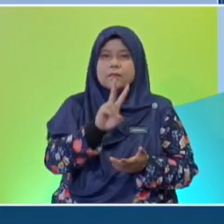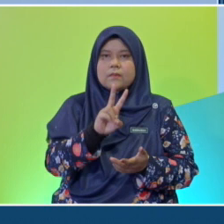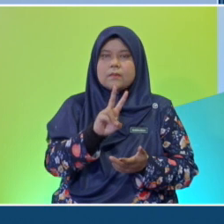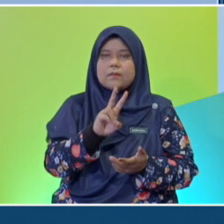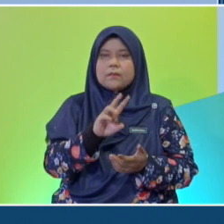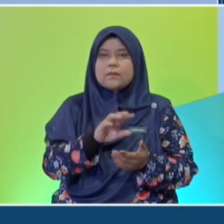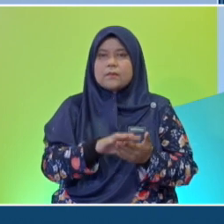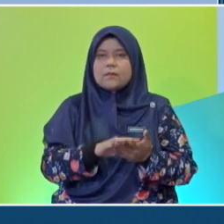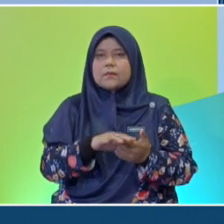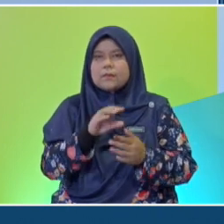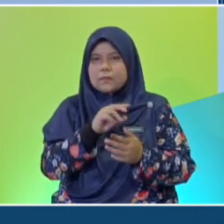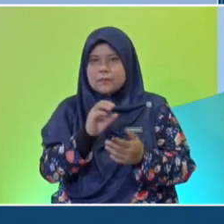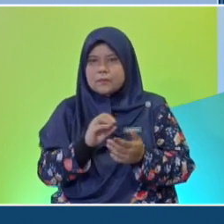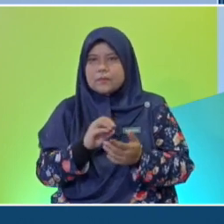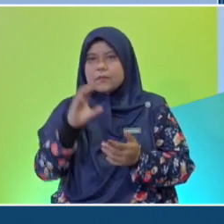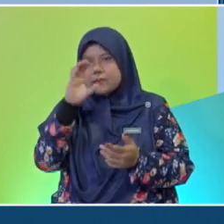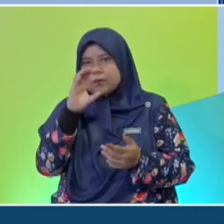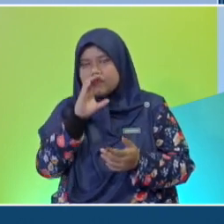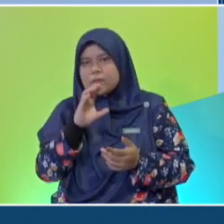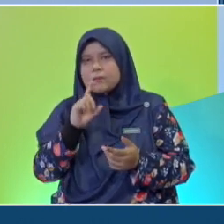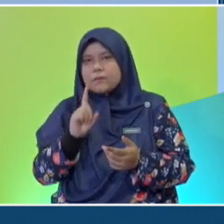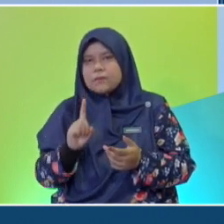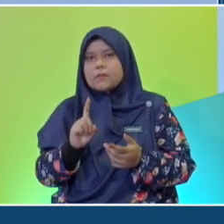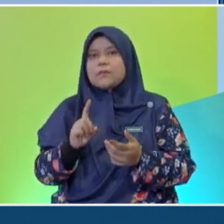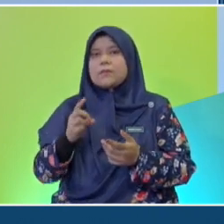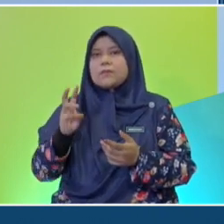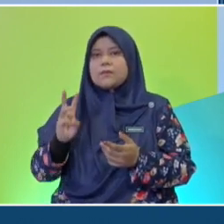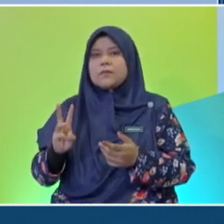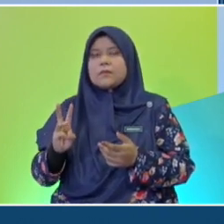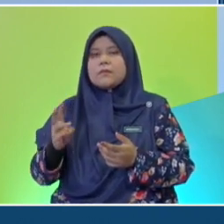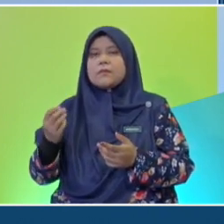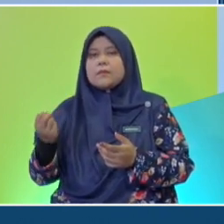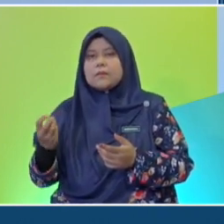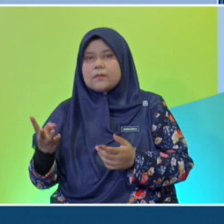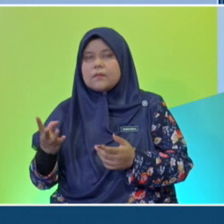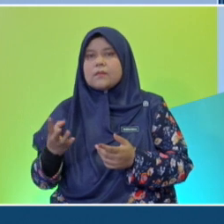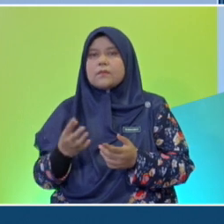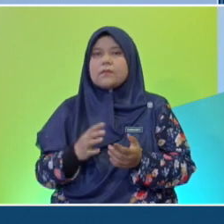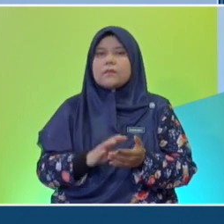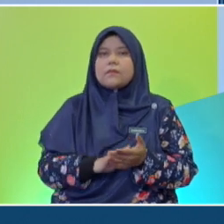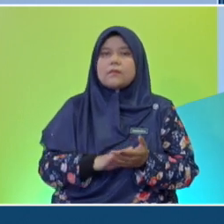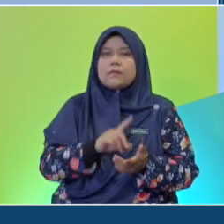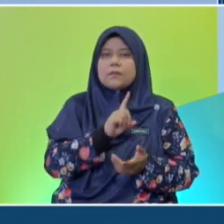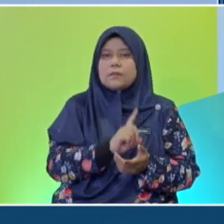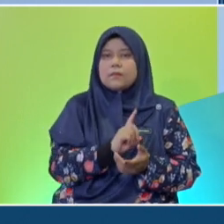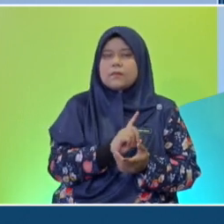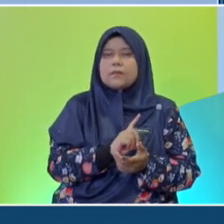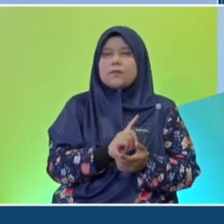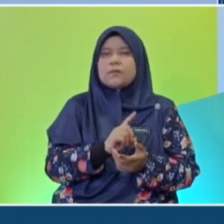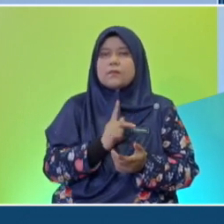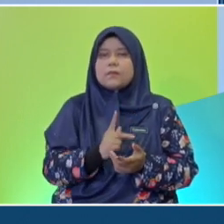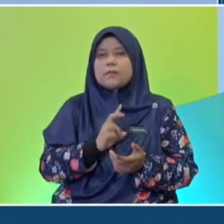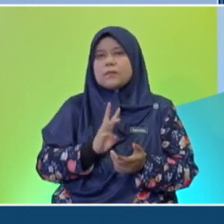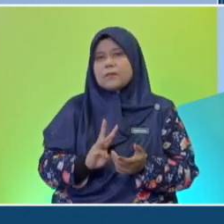Sin jadi kita perlu Cari kos bagi 1 kilo jam Oke jadi cos / 1 kg jam kita